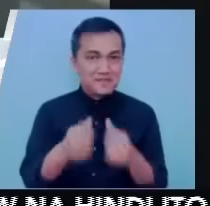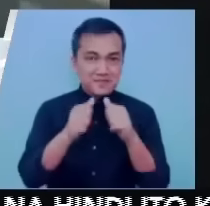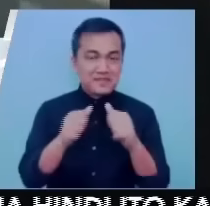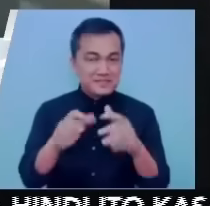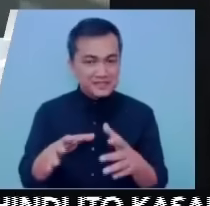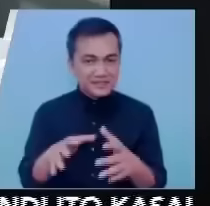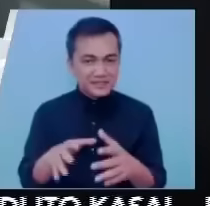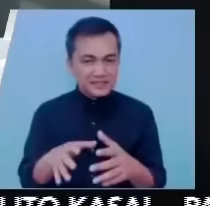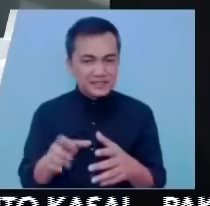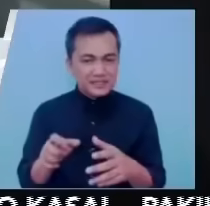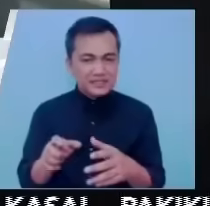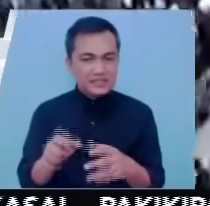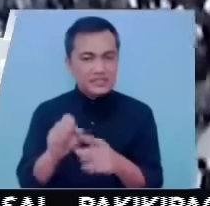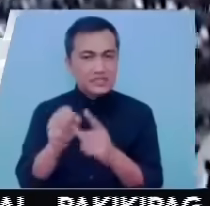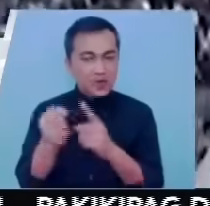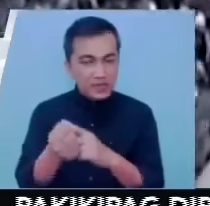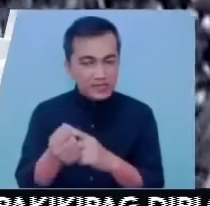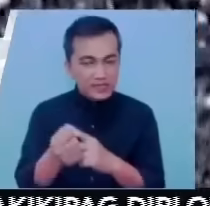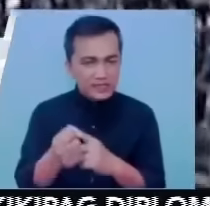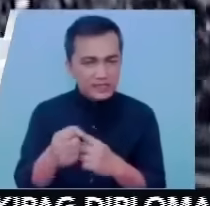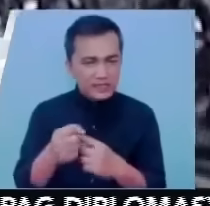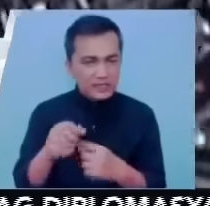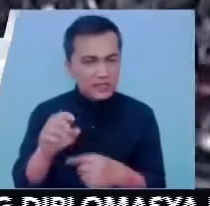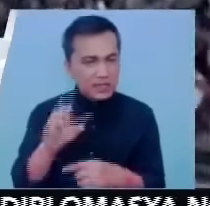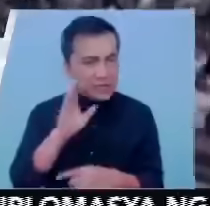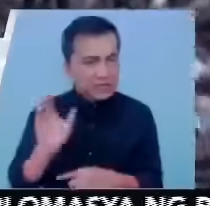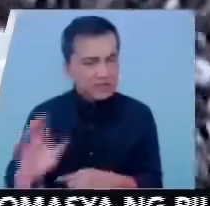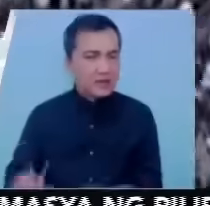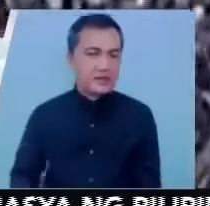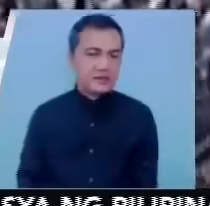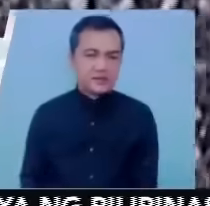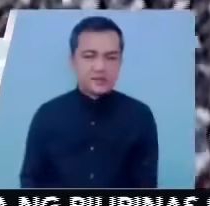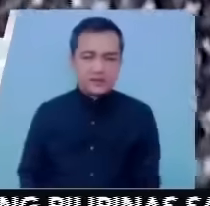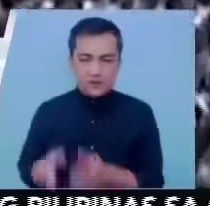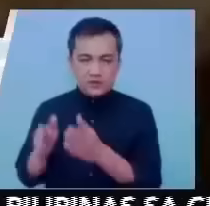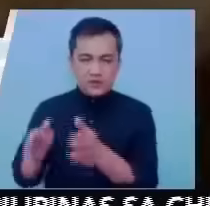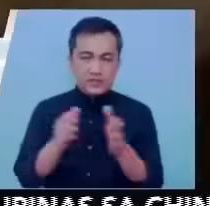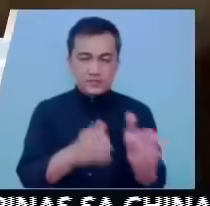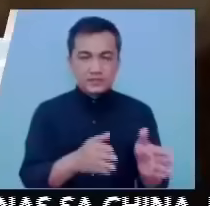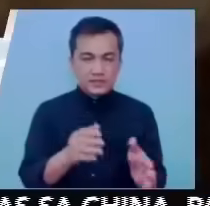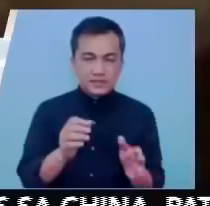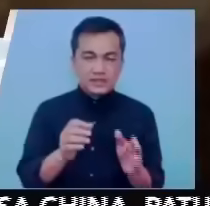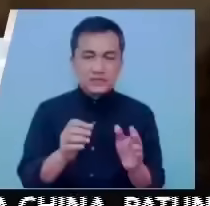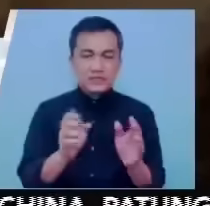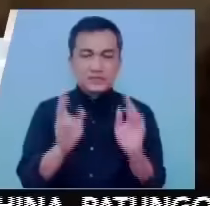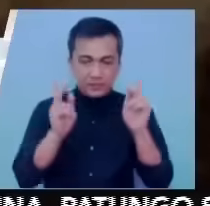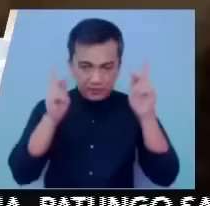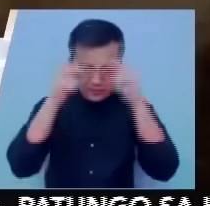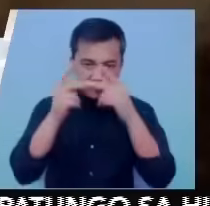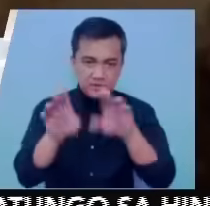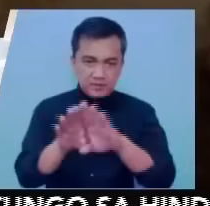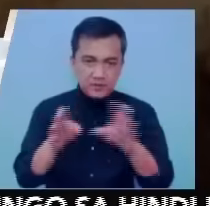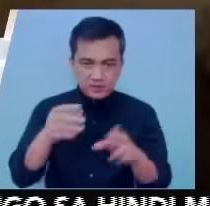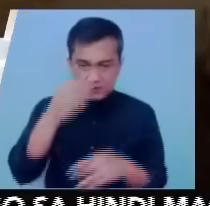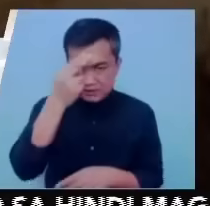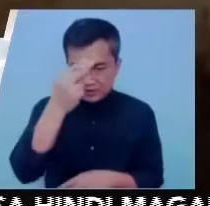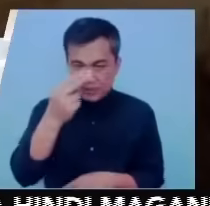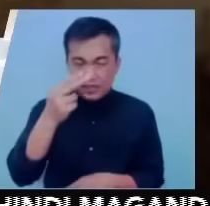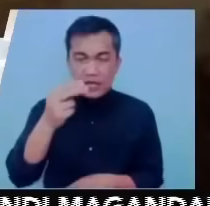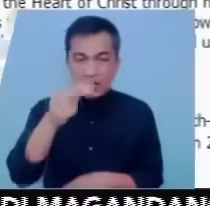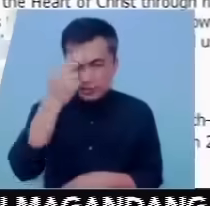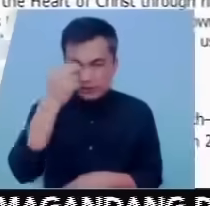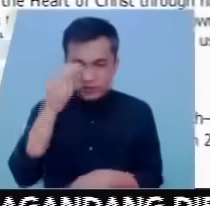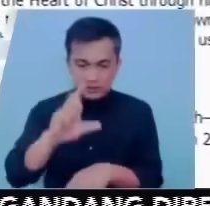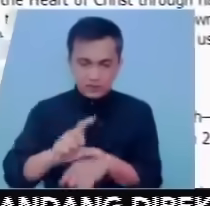situation of irregularity paraan daw ito ng santo Papa para buksan ang simbahang katolika sa lahat at gabayan ang mga